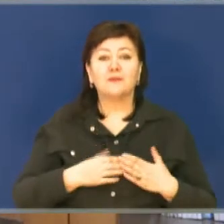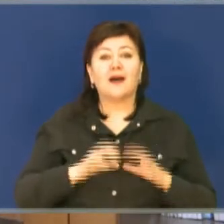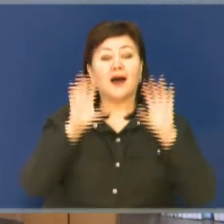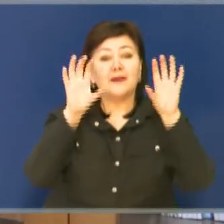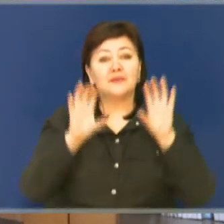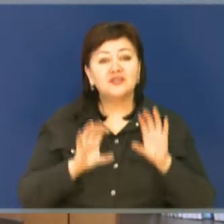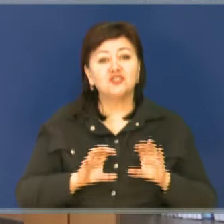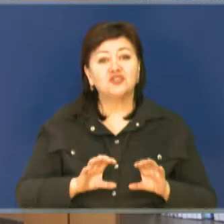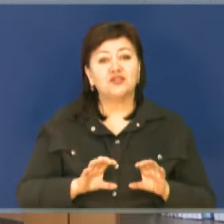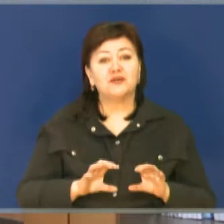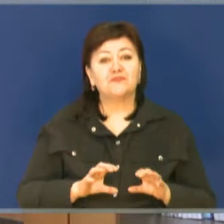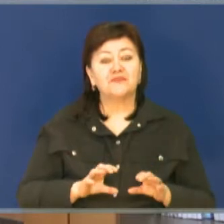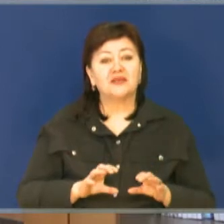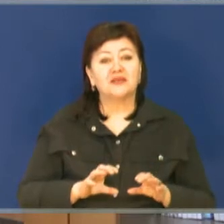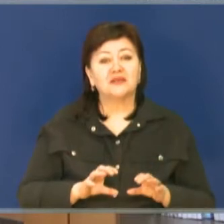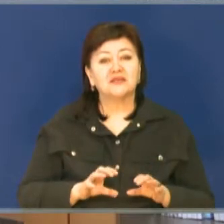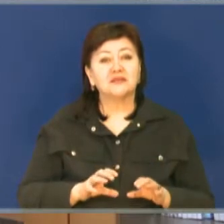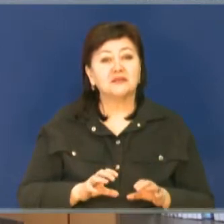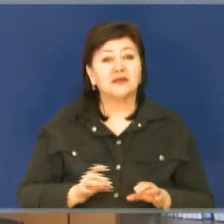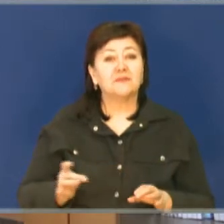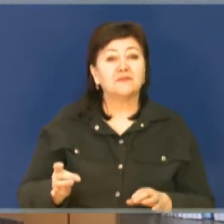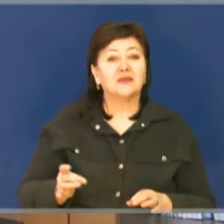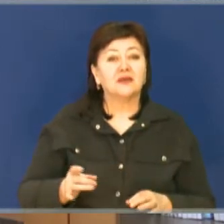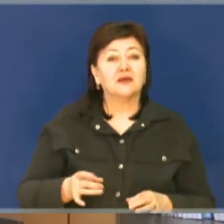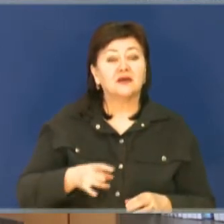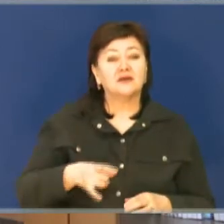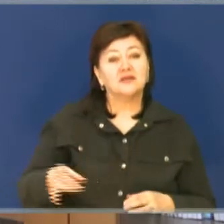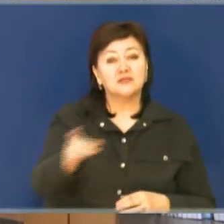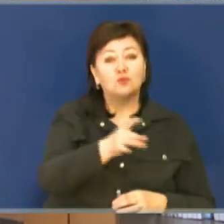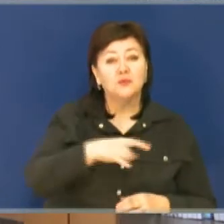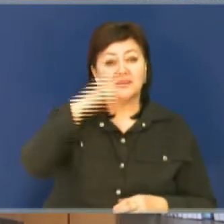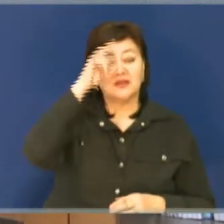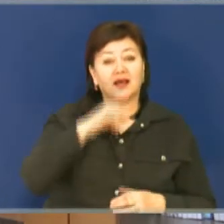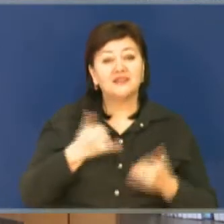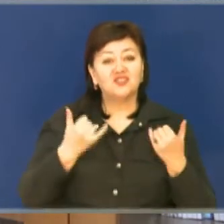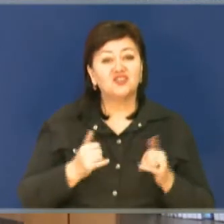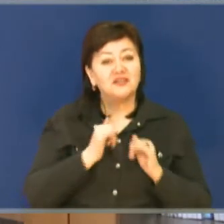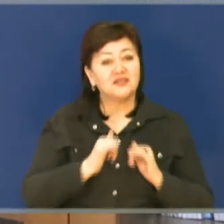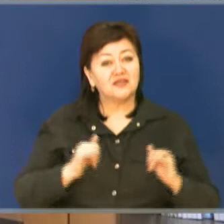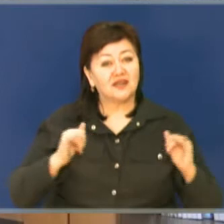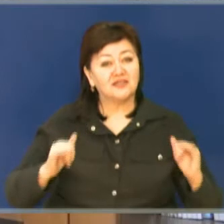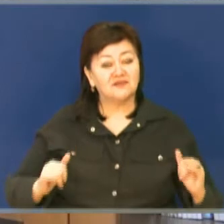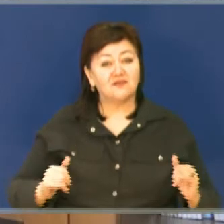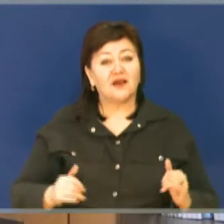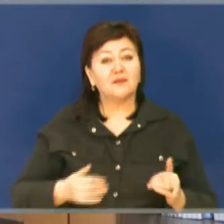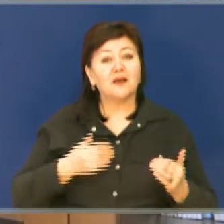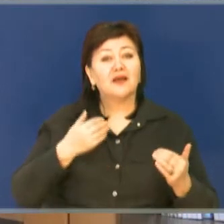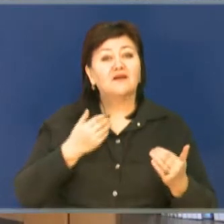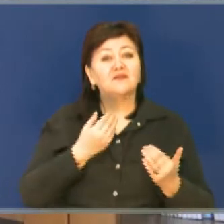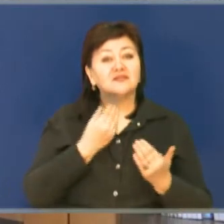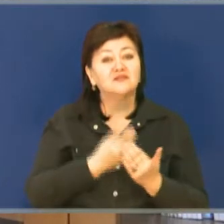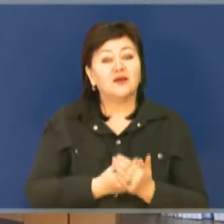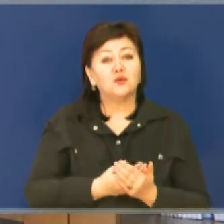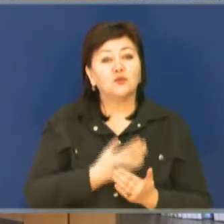мы в свое время возрождали, а теперь развиваем и дальше сохраняем и развиваем свою